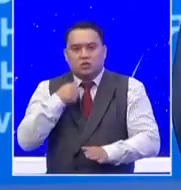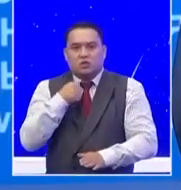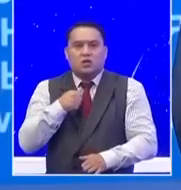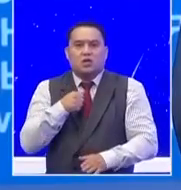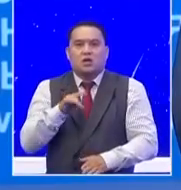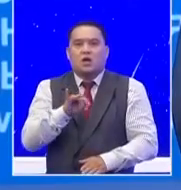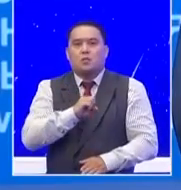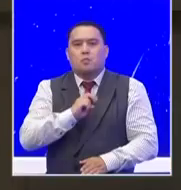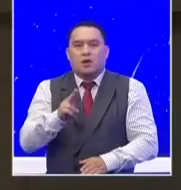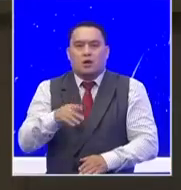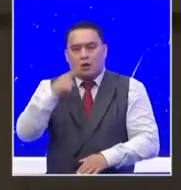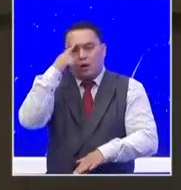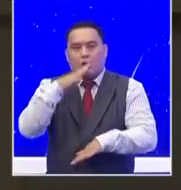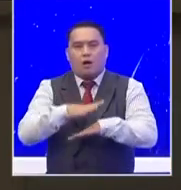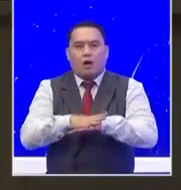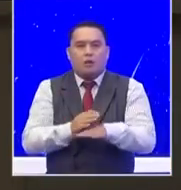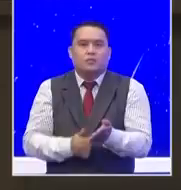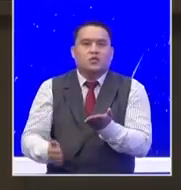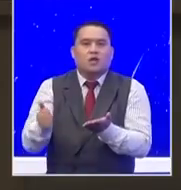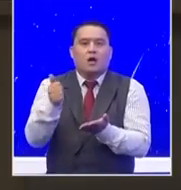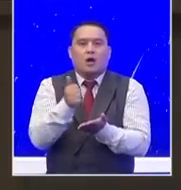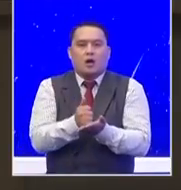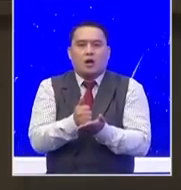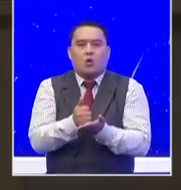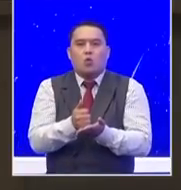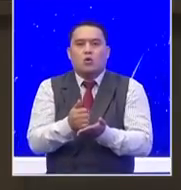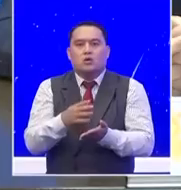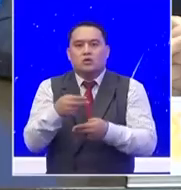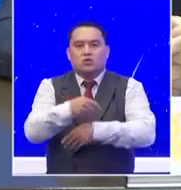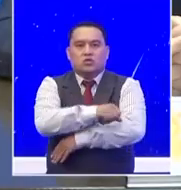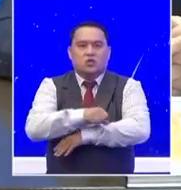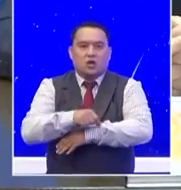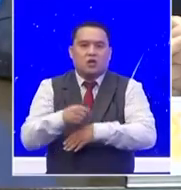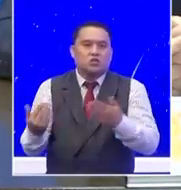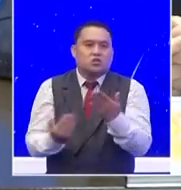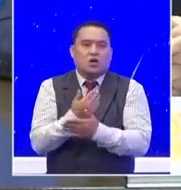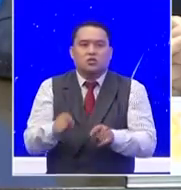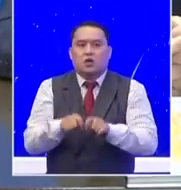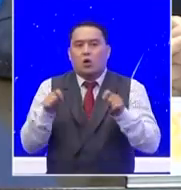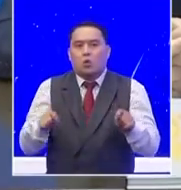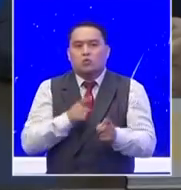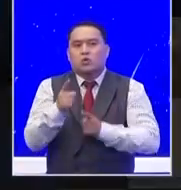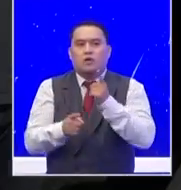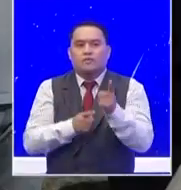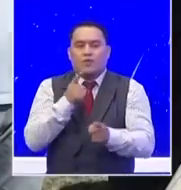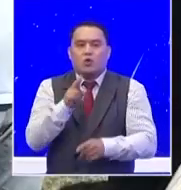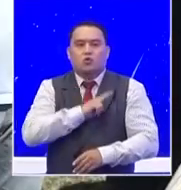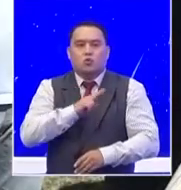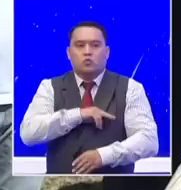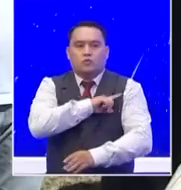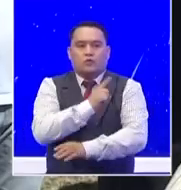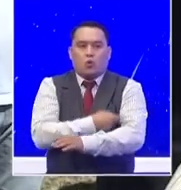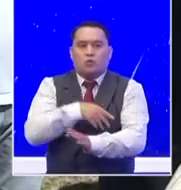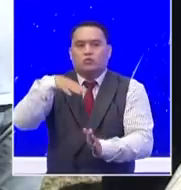1990-ында Райымбек ауданының әкімі қызметіне тағайындалды. Аз уақыт ішінде шекара шебіндегі қайта құрылған Нарынқолды қалыпқа келтіруге барын